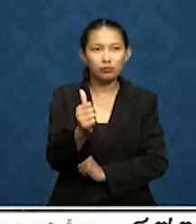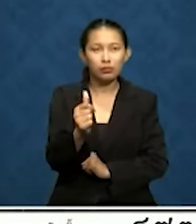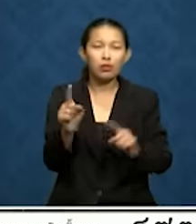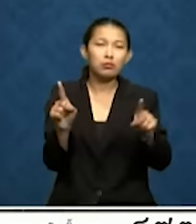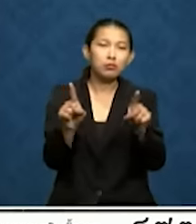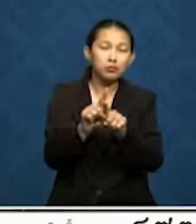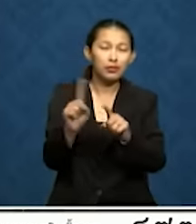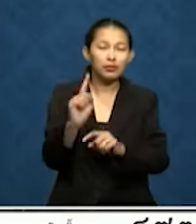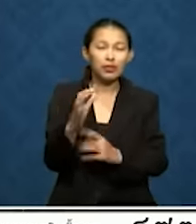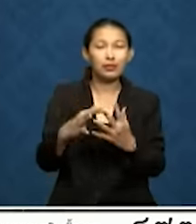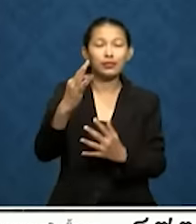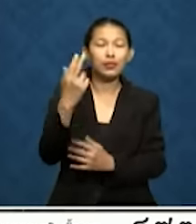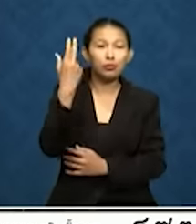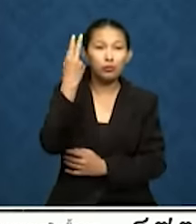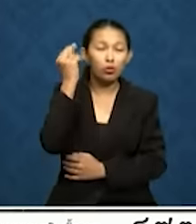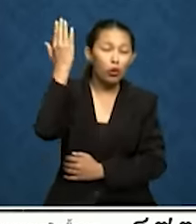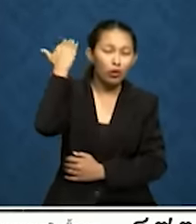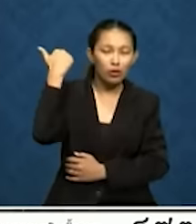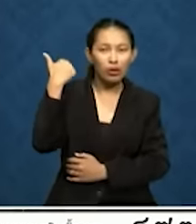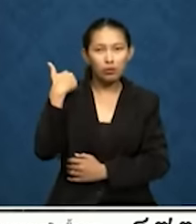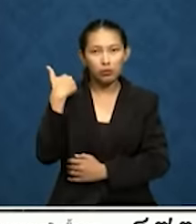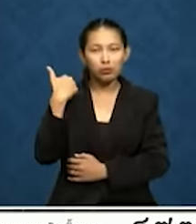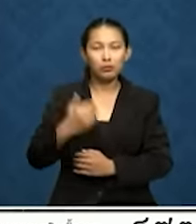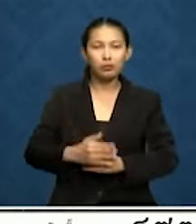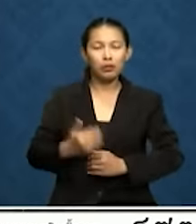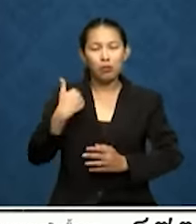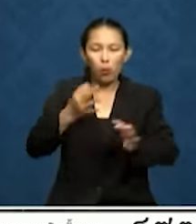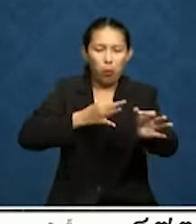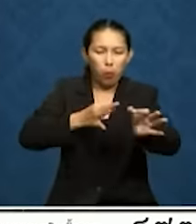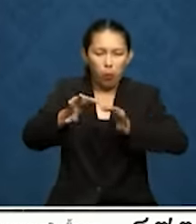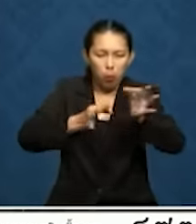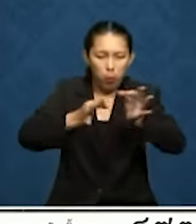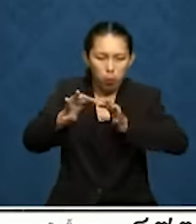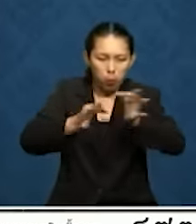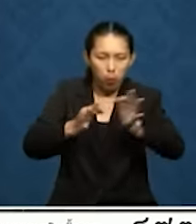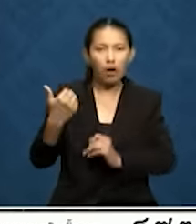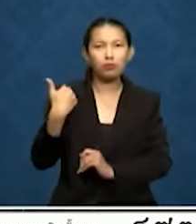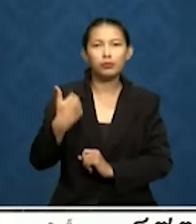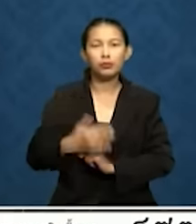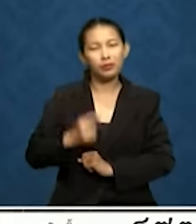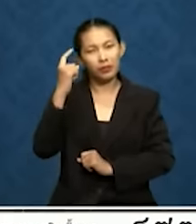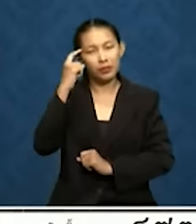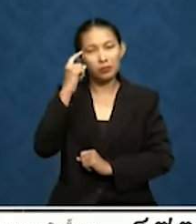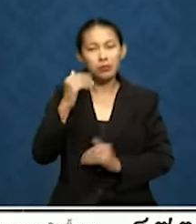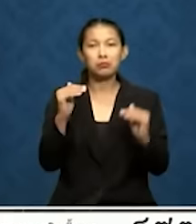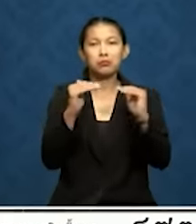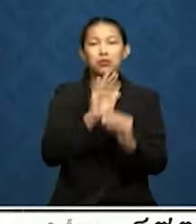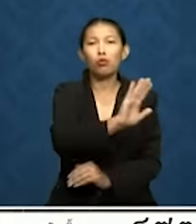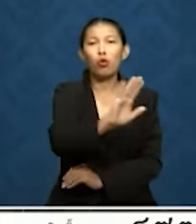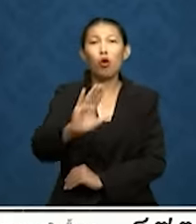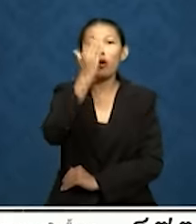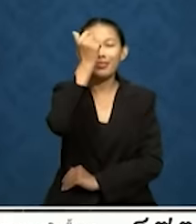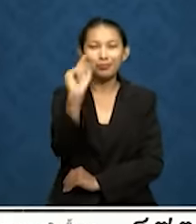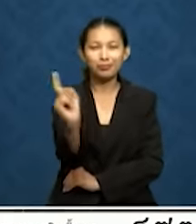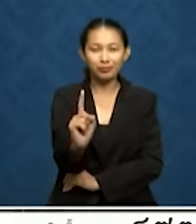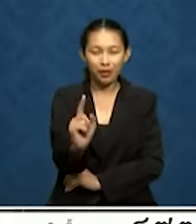เราเลือกนายกรัฐมนตรีครั้งแรกของคุณพิธาลิมเจริญรัตน์ก็อภิปรายกันอย่างยาวนานนะครับฉะนั้นผมคิดว่าก็เป็นสิทธิ์ของสมาชิกเช่นกันที่ก็จะส